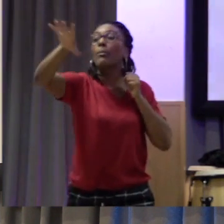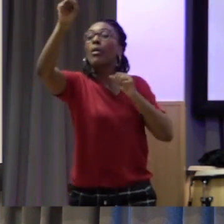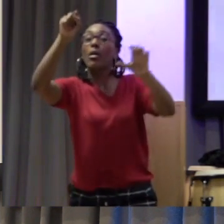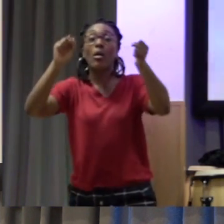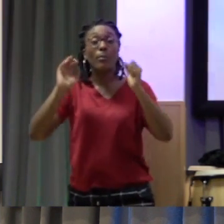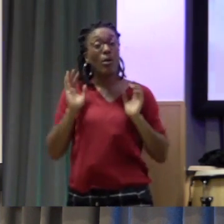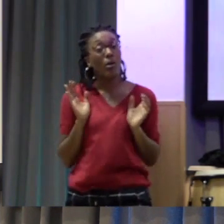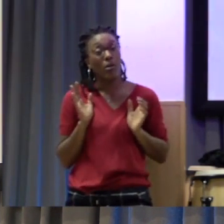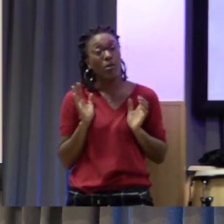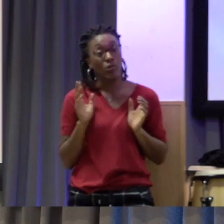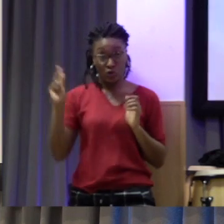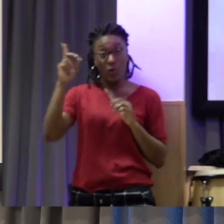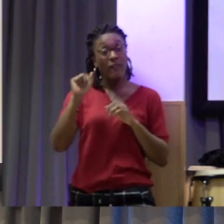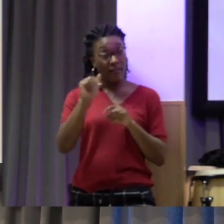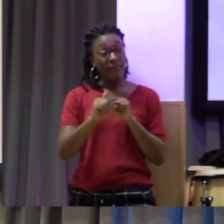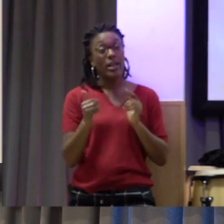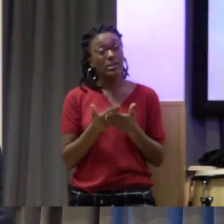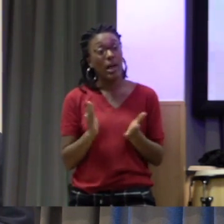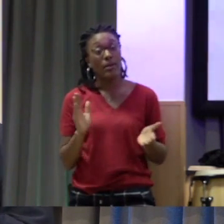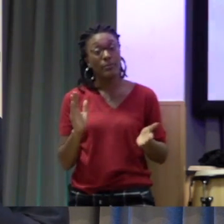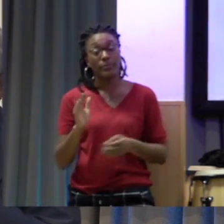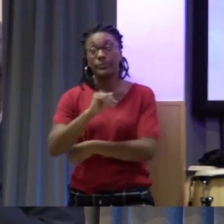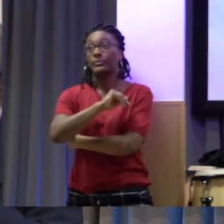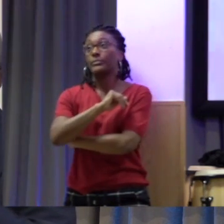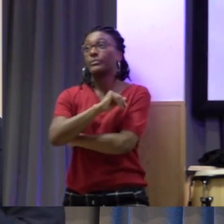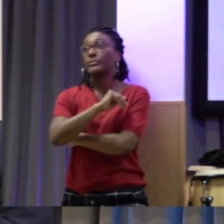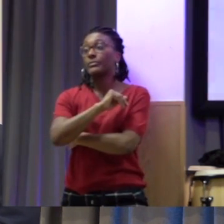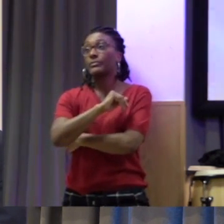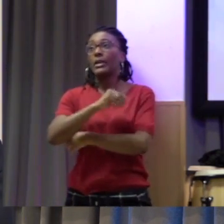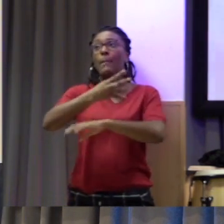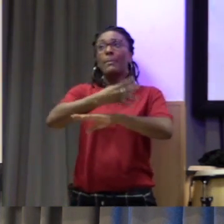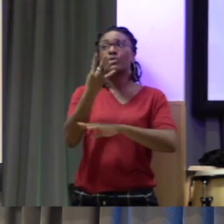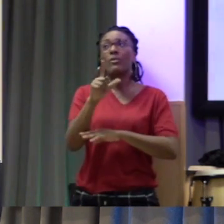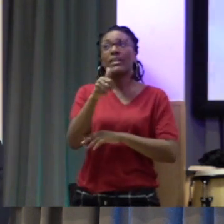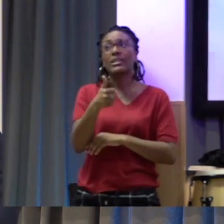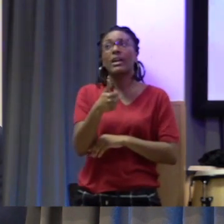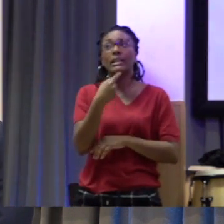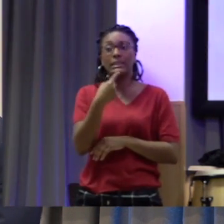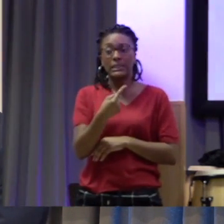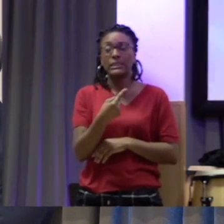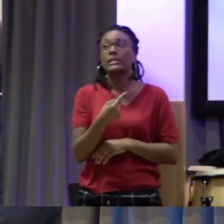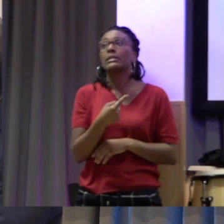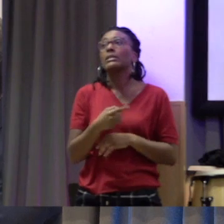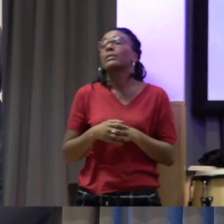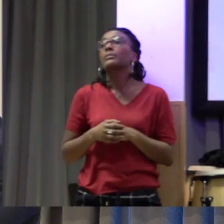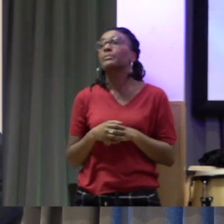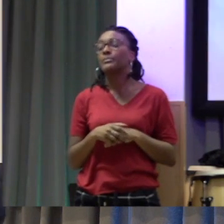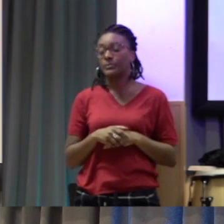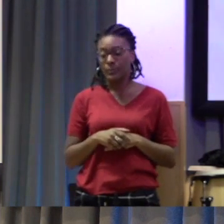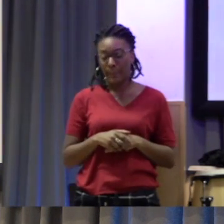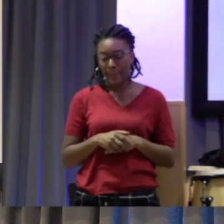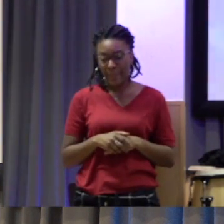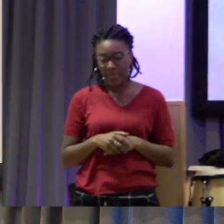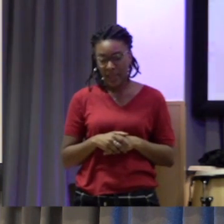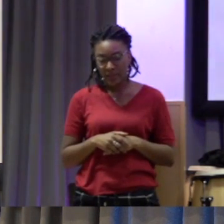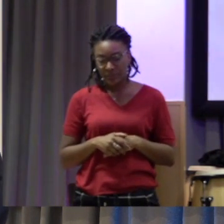Et dans Matthieu 21, il est parlé d'une nation qui rendra les fruits. Parce qu'une autre nation